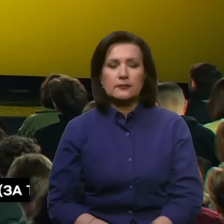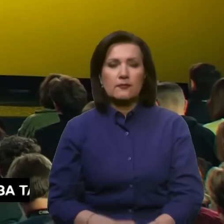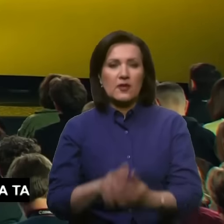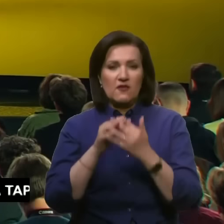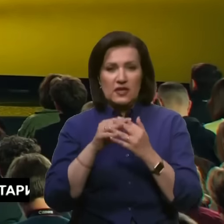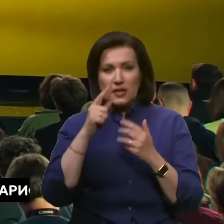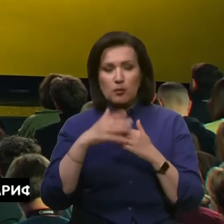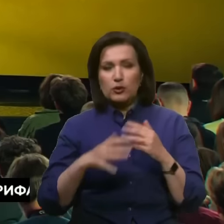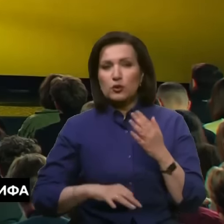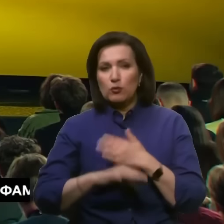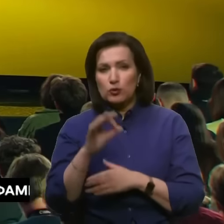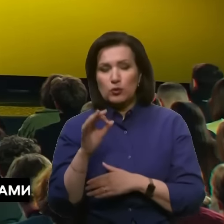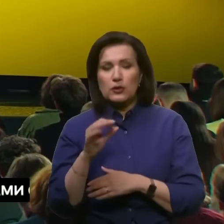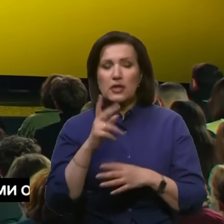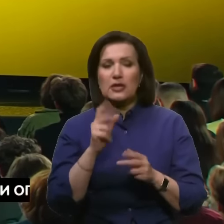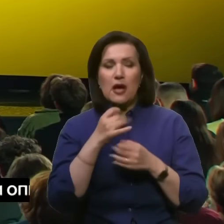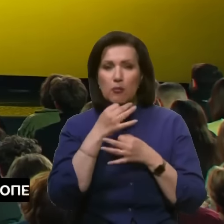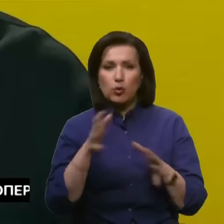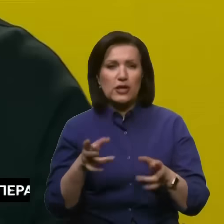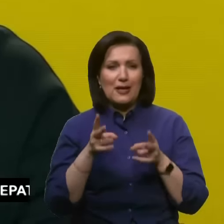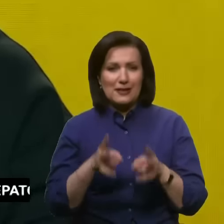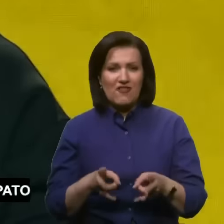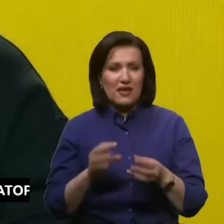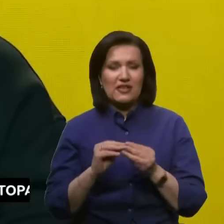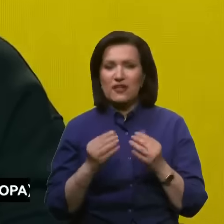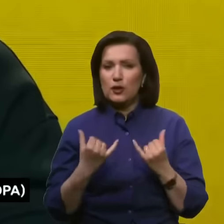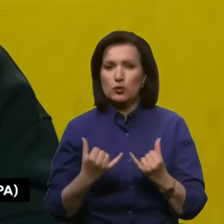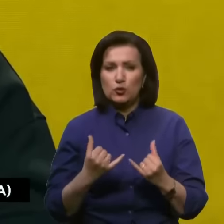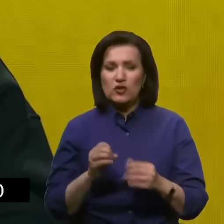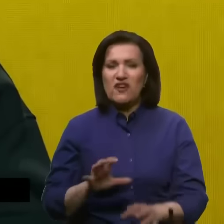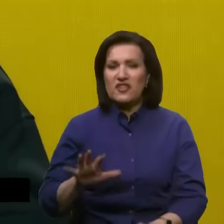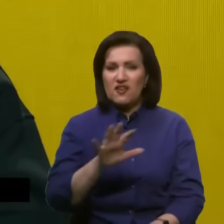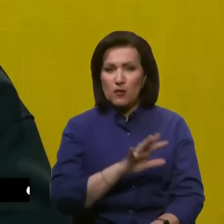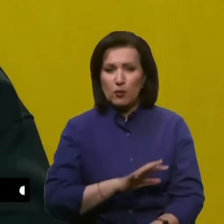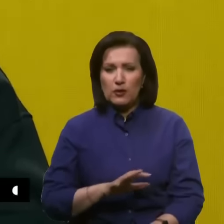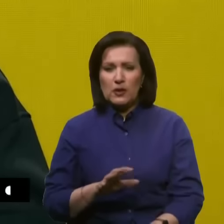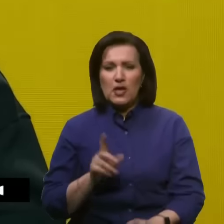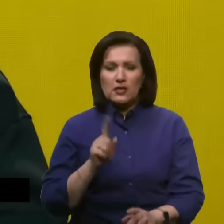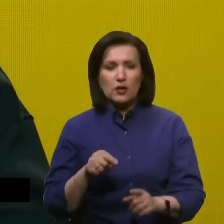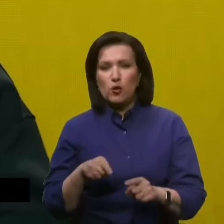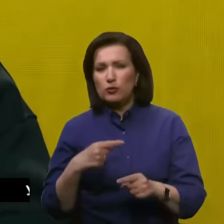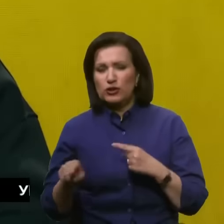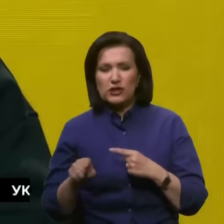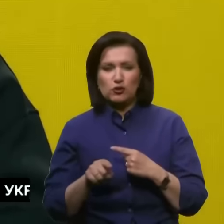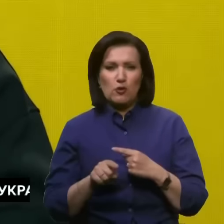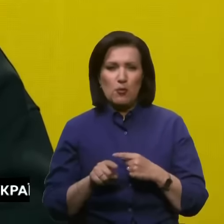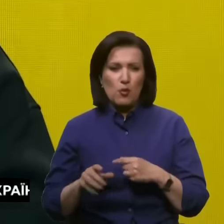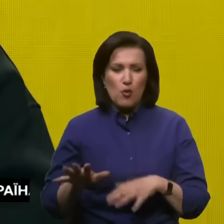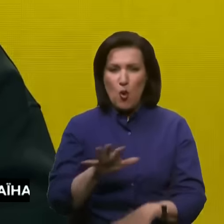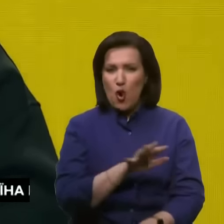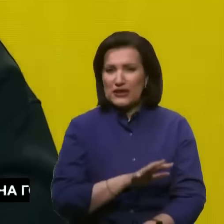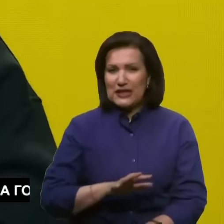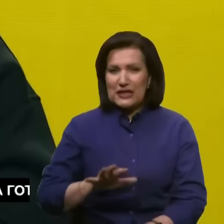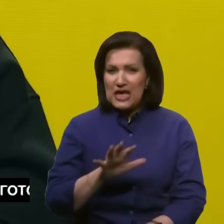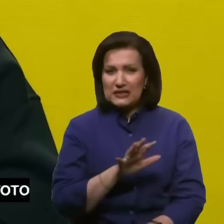Війна на Близькому Сході, як будь-яка трагедія і виклик сьогодні в Європі або на тому чи іншому континенті,